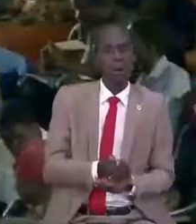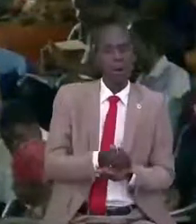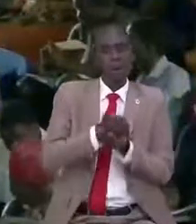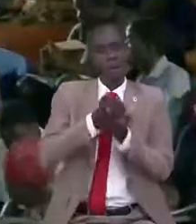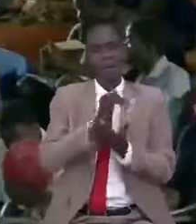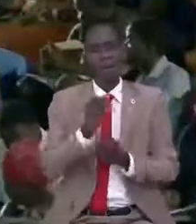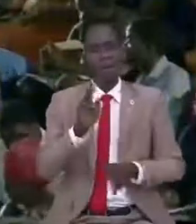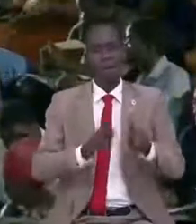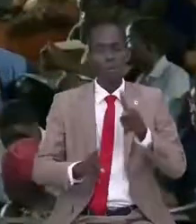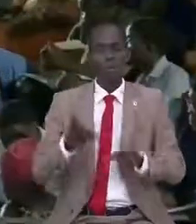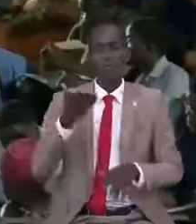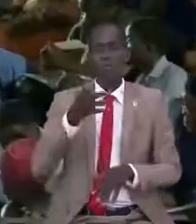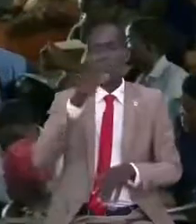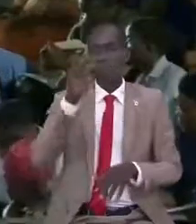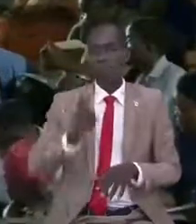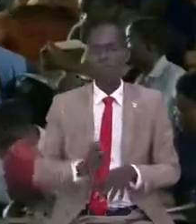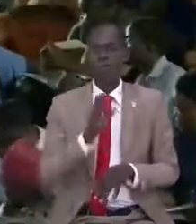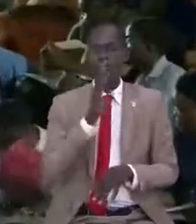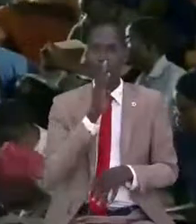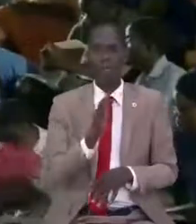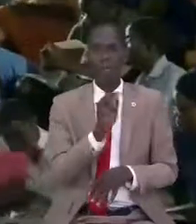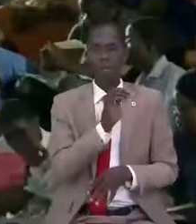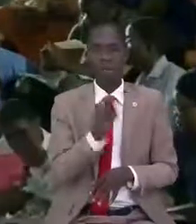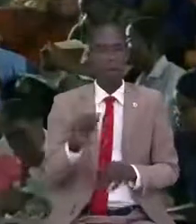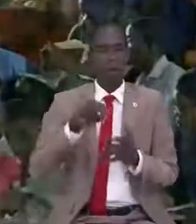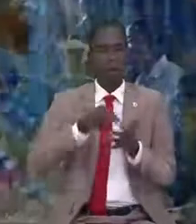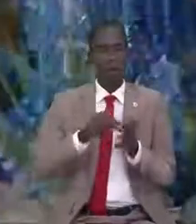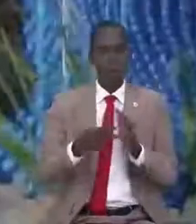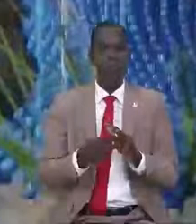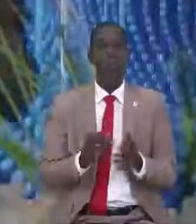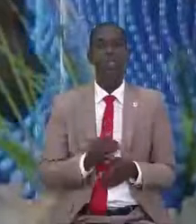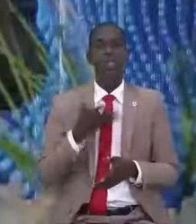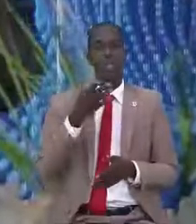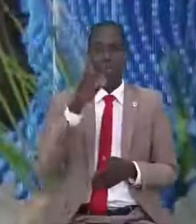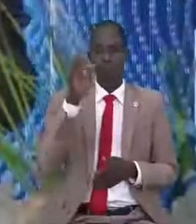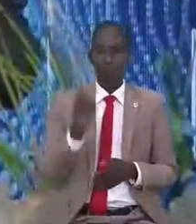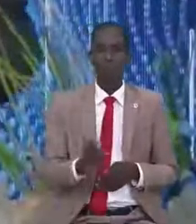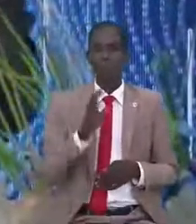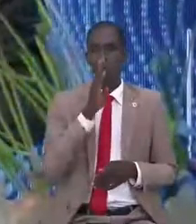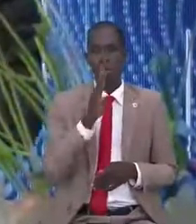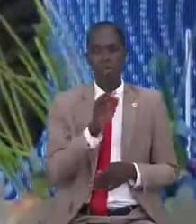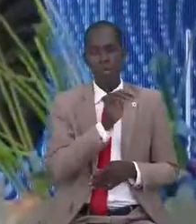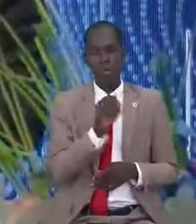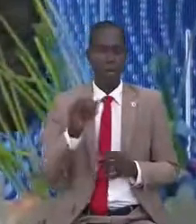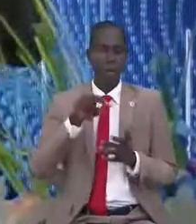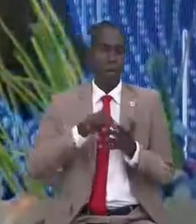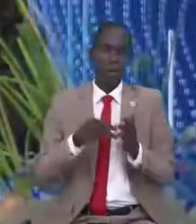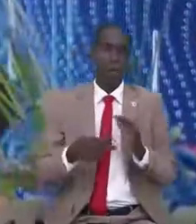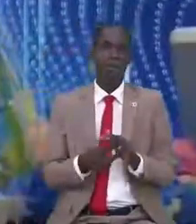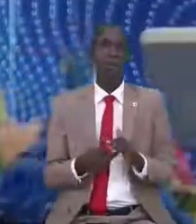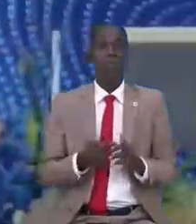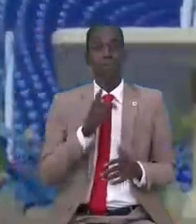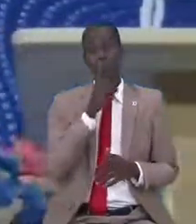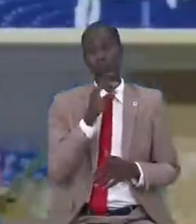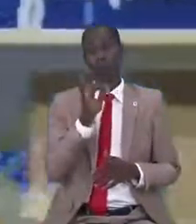aidant les gens, il faut qu'il y ait un objectif. Il faut qu'il y ait un objectif. Au